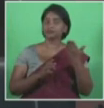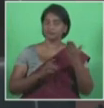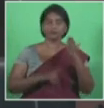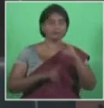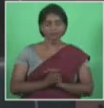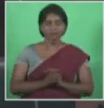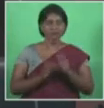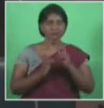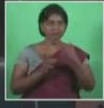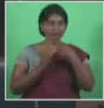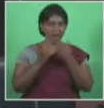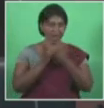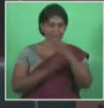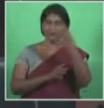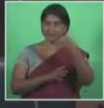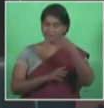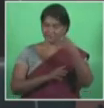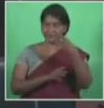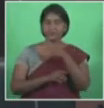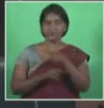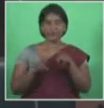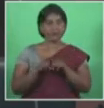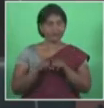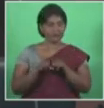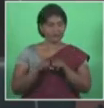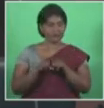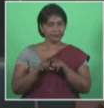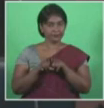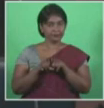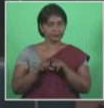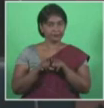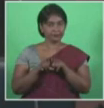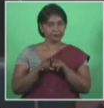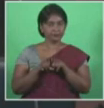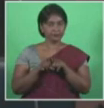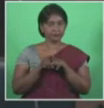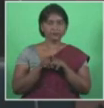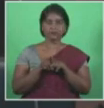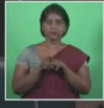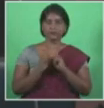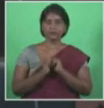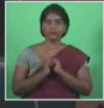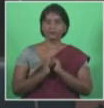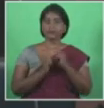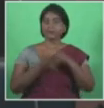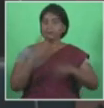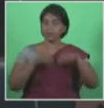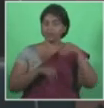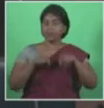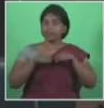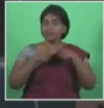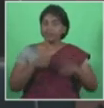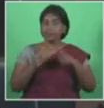of the Honorable President of Parliament to discuss matters pertaining to the regulation of election expenditure bill. එතකොට මේ